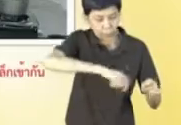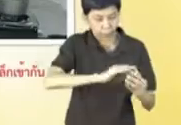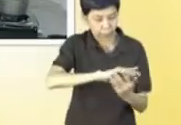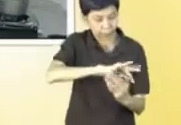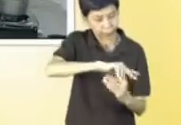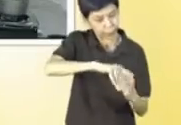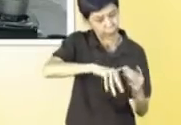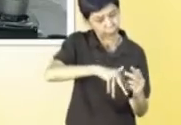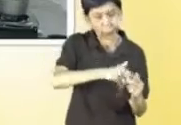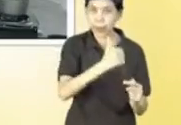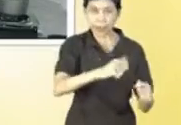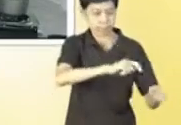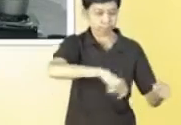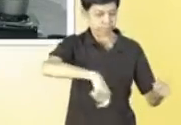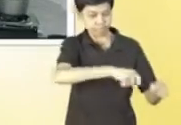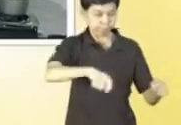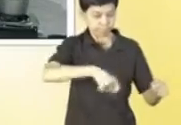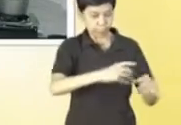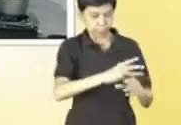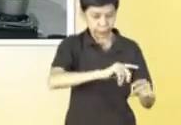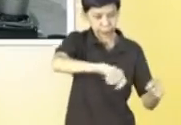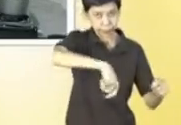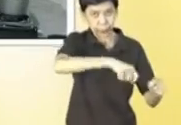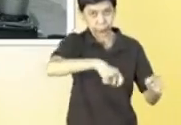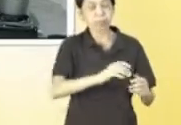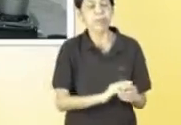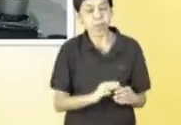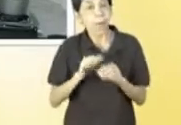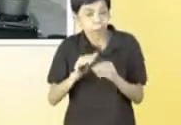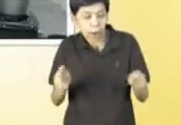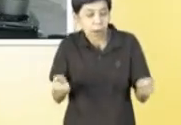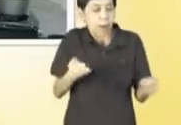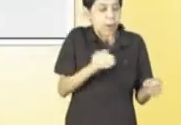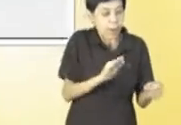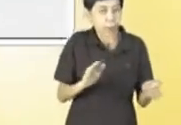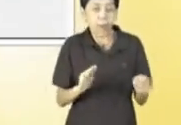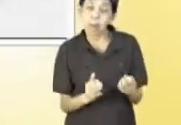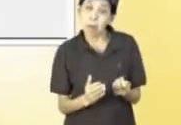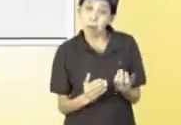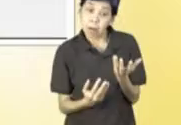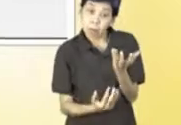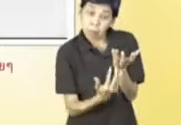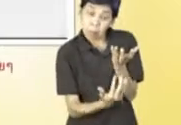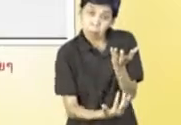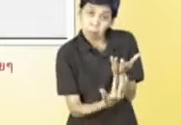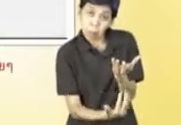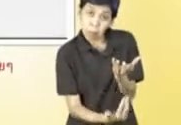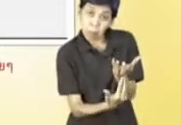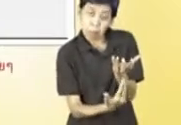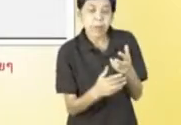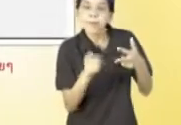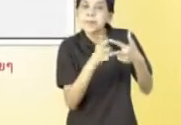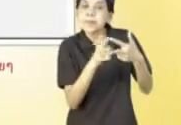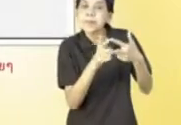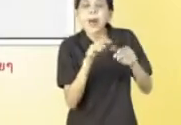เข้ากันอ๋อพยายามหยอดกะทิเรื่อยๆอะคะ ครับผม ไฟนี่คือใช้ไฟแรงไฟอ่อน ใช้ไฟปานก